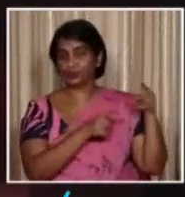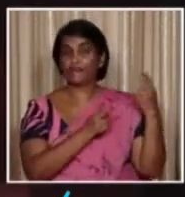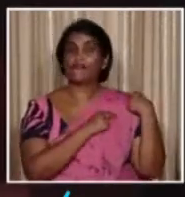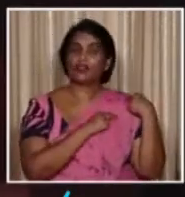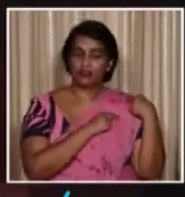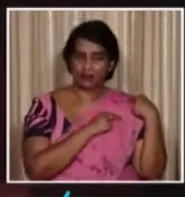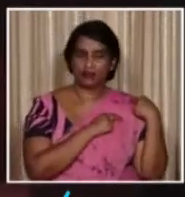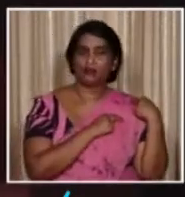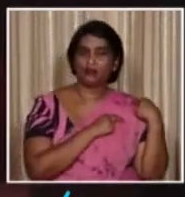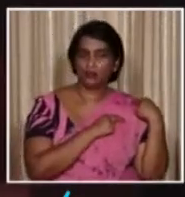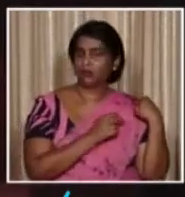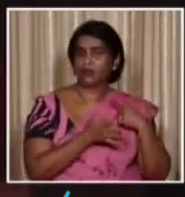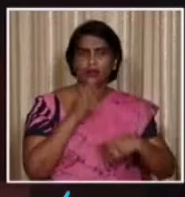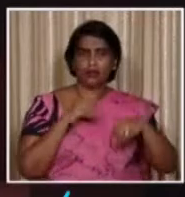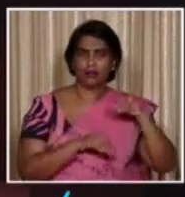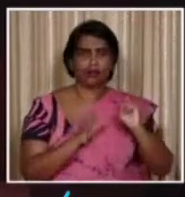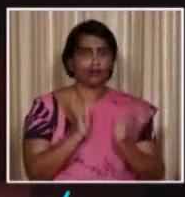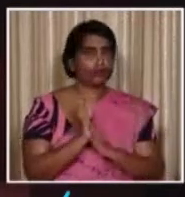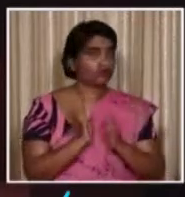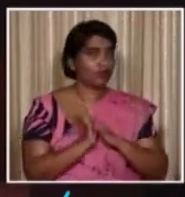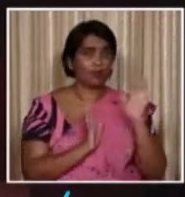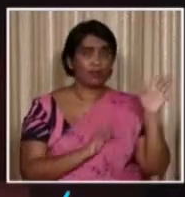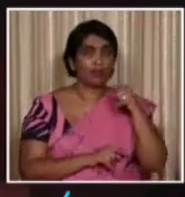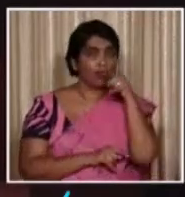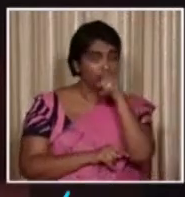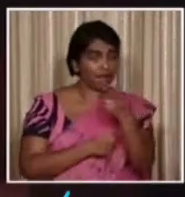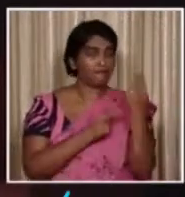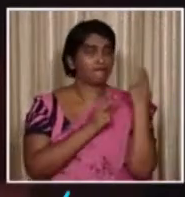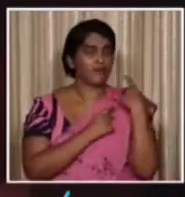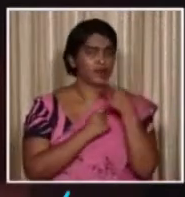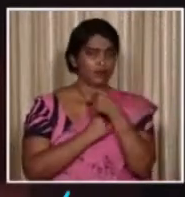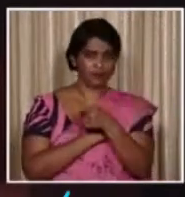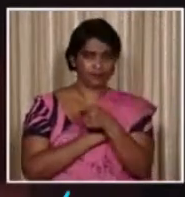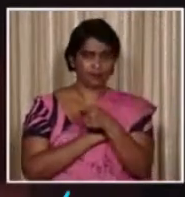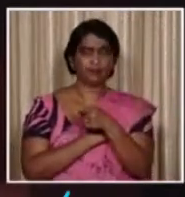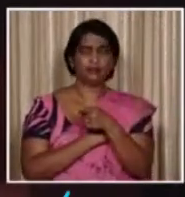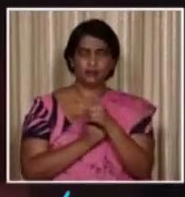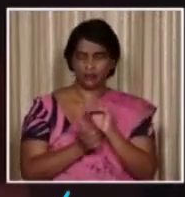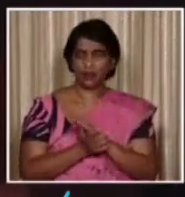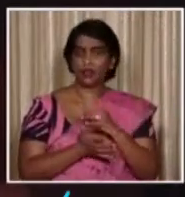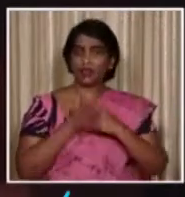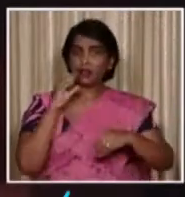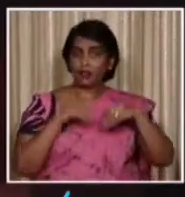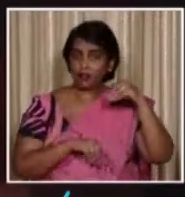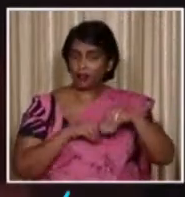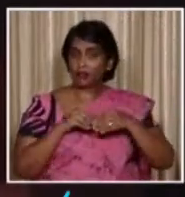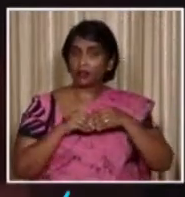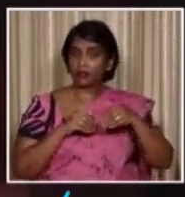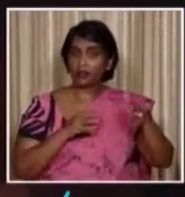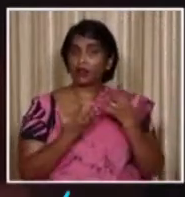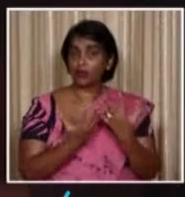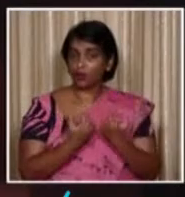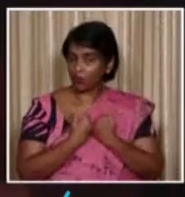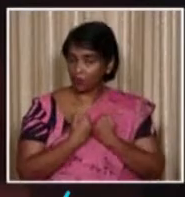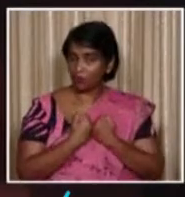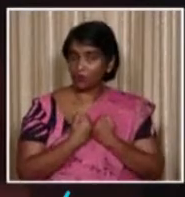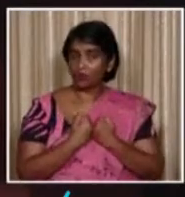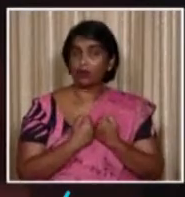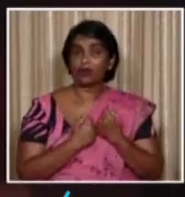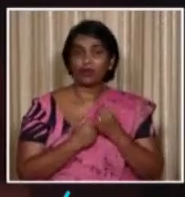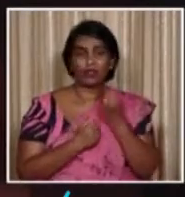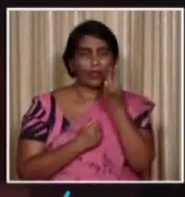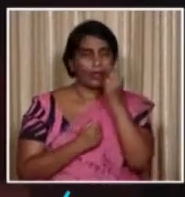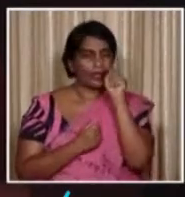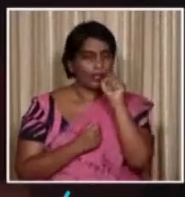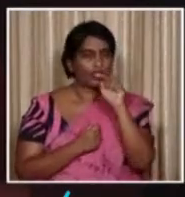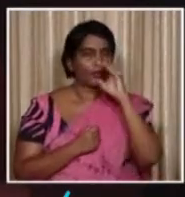වගකීම මැතිවරණ කොමිසම නෙවෙයි ඔබතුමන්ලගේ පිටුවටයි මේ වගකීම පැටවෙන්නේ මැතිවරණේ පවත්වන්නට අවශ්‍ය